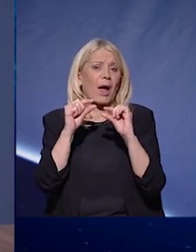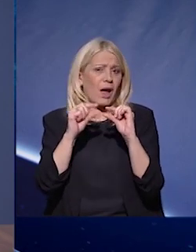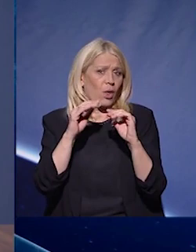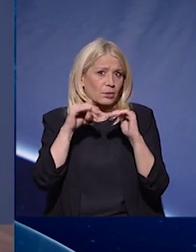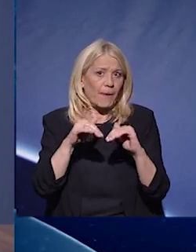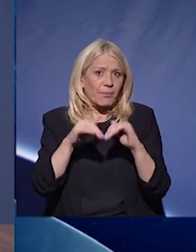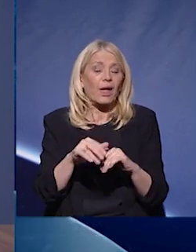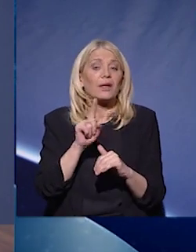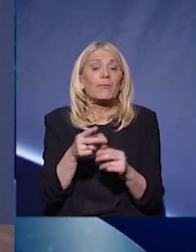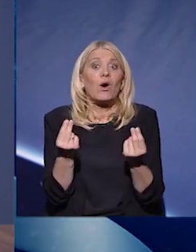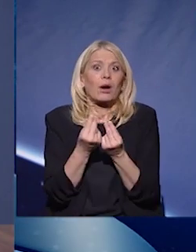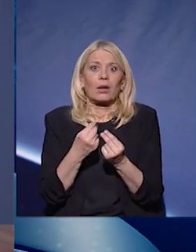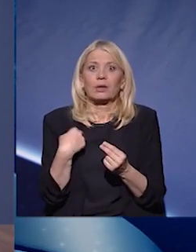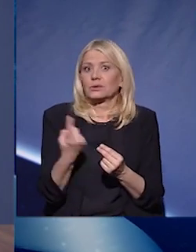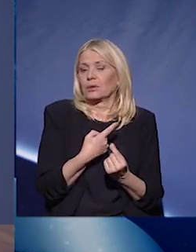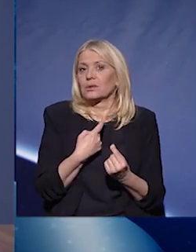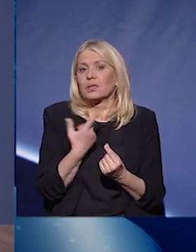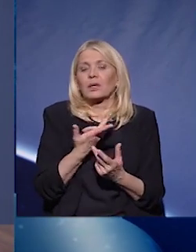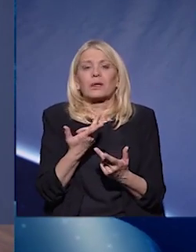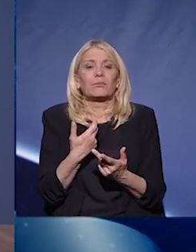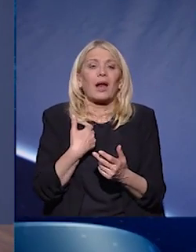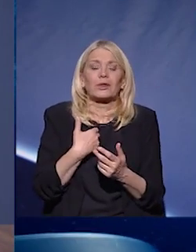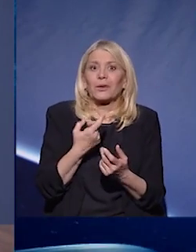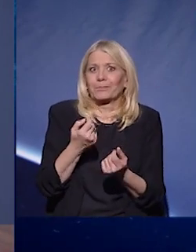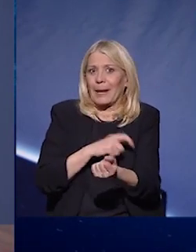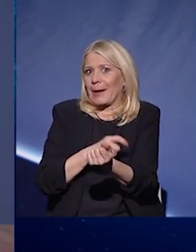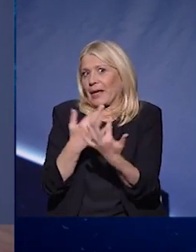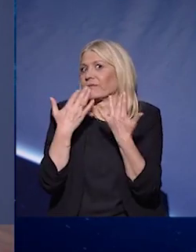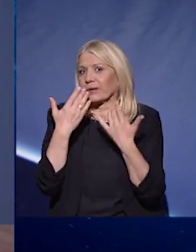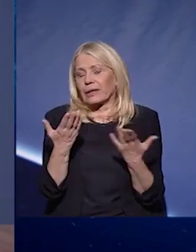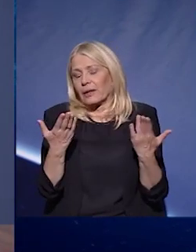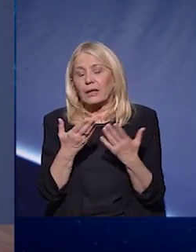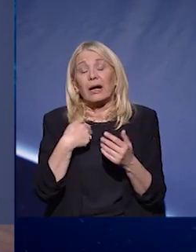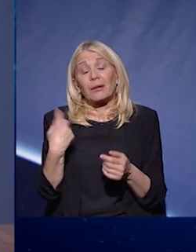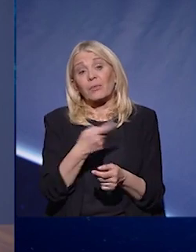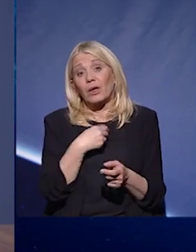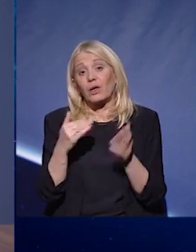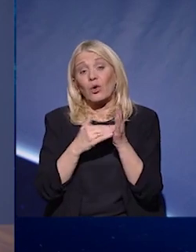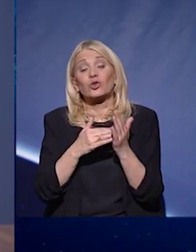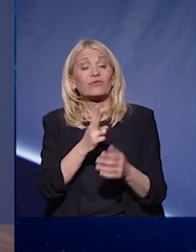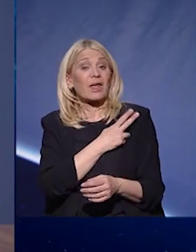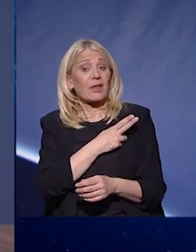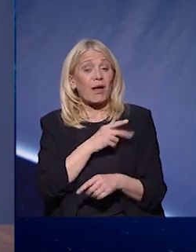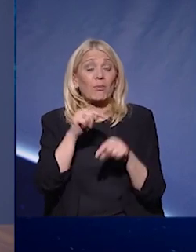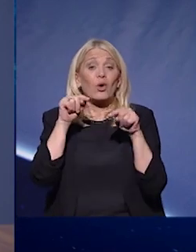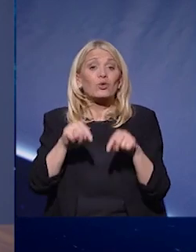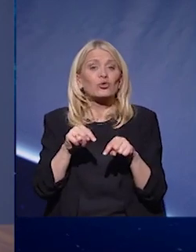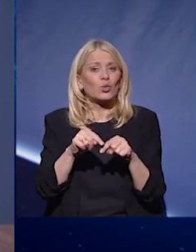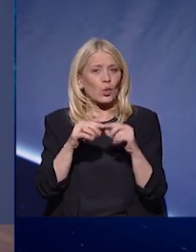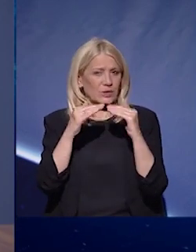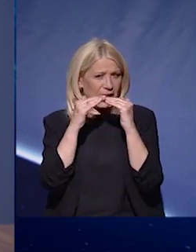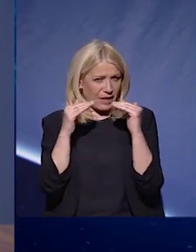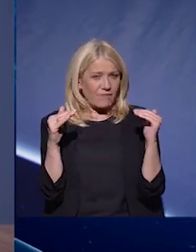ali mora da nas nešto jednostavno malo kinji i nervira, ali mi još uvek imamo tu